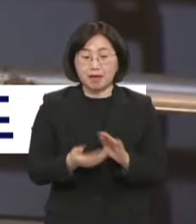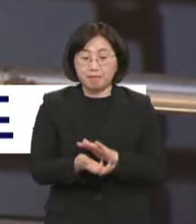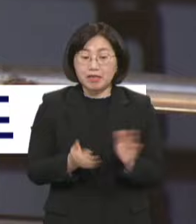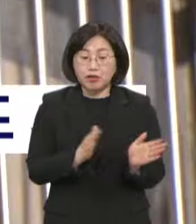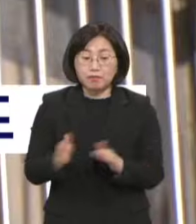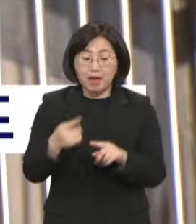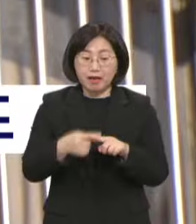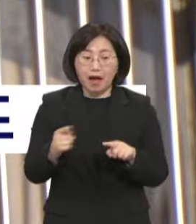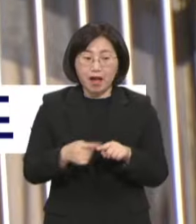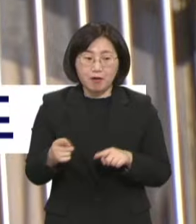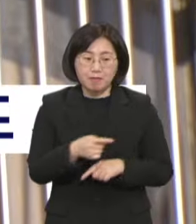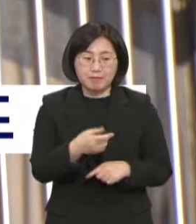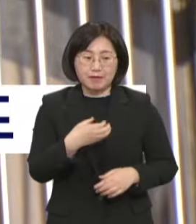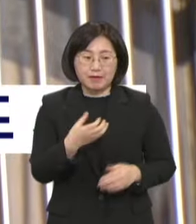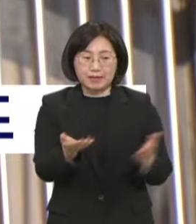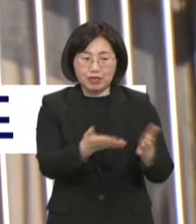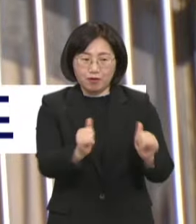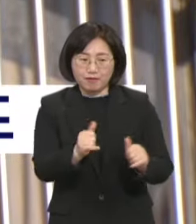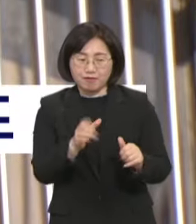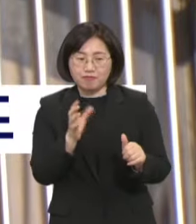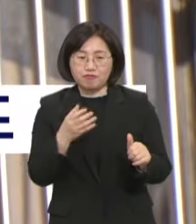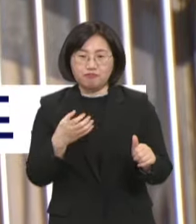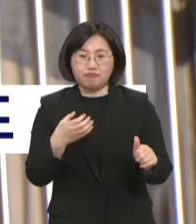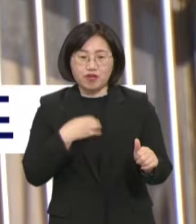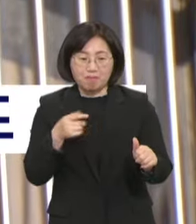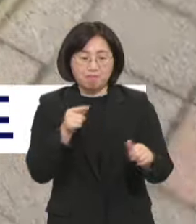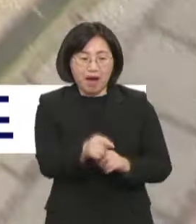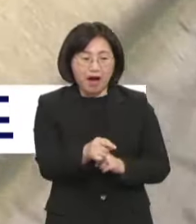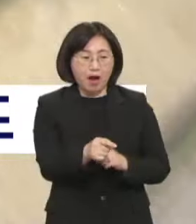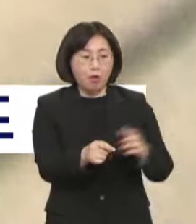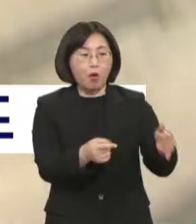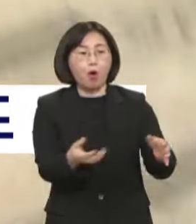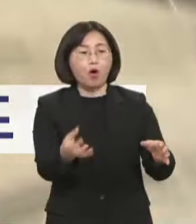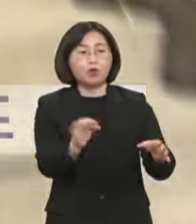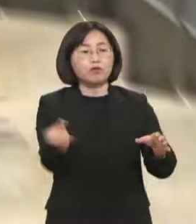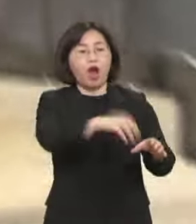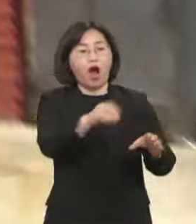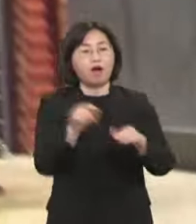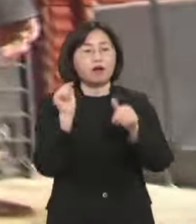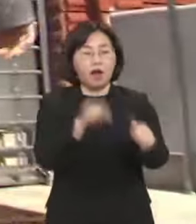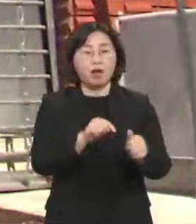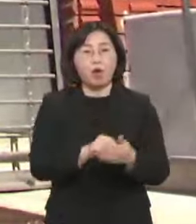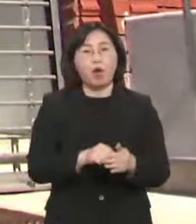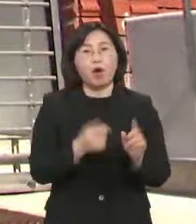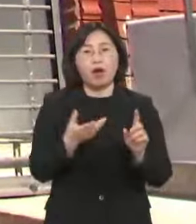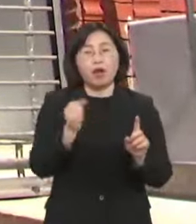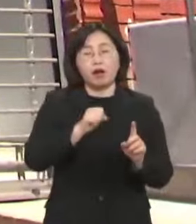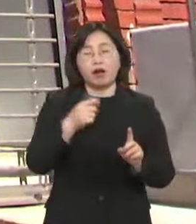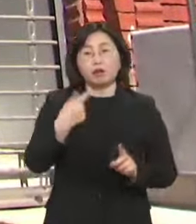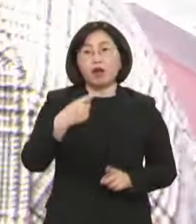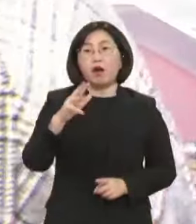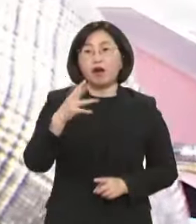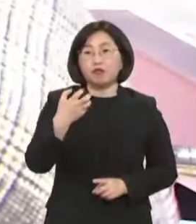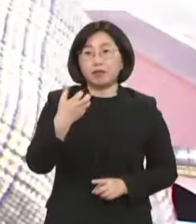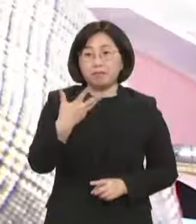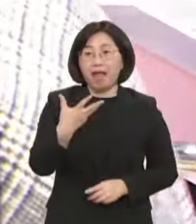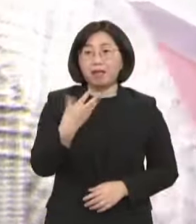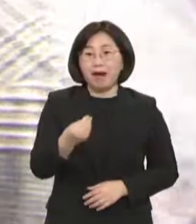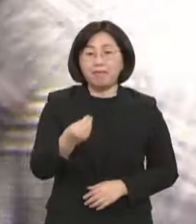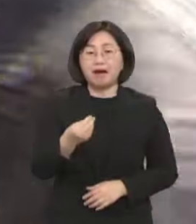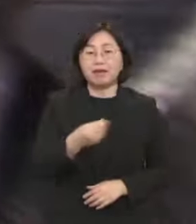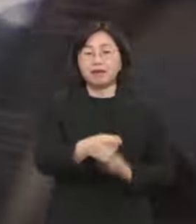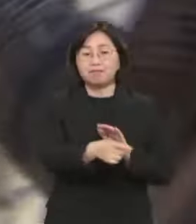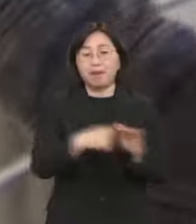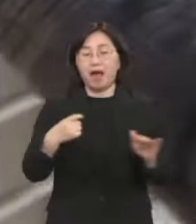흉기로 직원들을 위협하며 가방에 돈을 넣게 하고 현금 1억 1,098만 원을 빼앗은 뒤 직원의 차를 타고